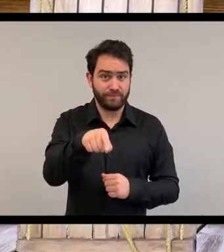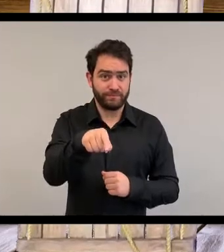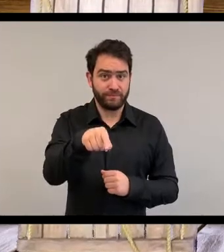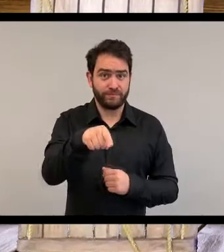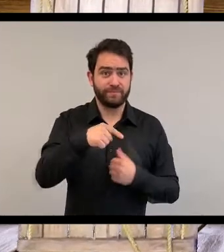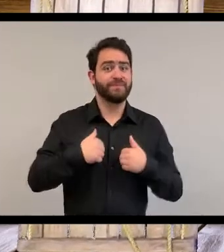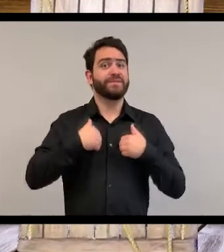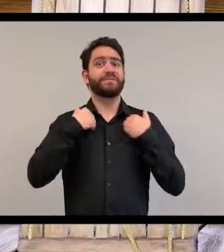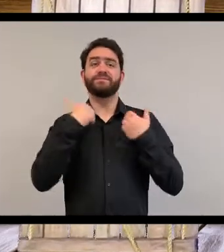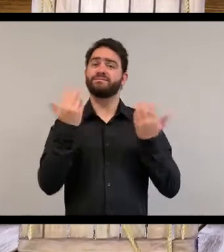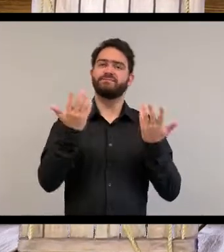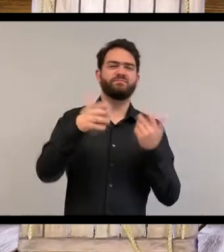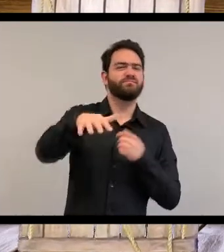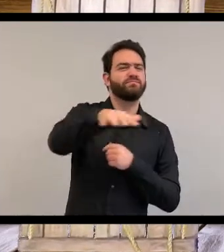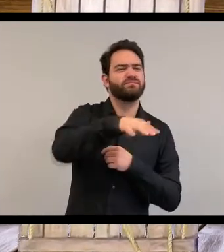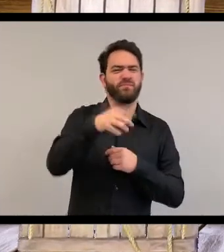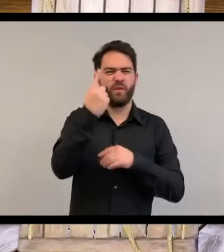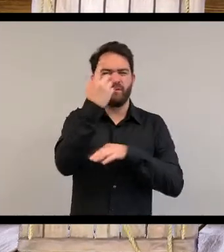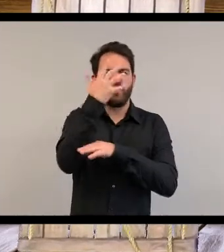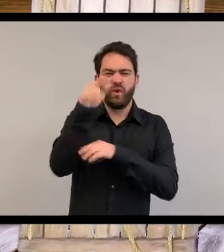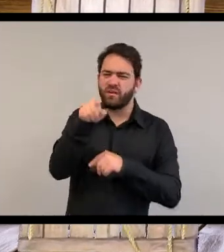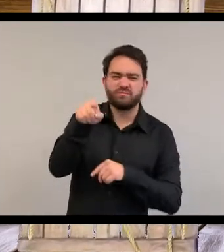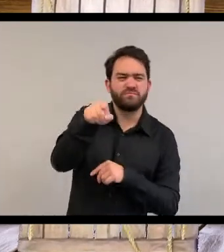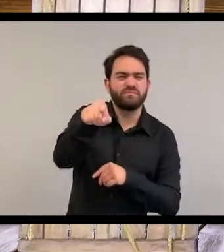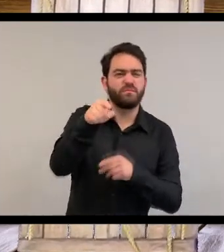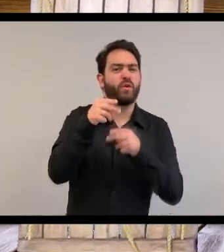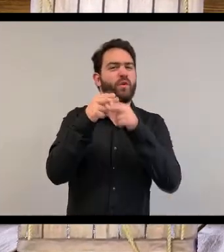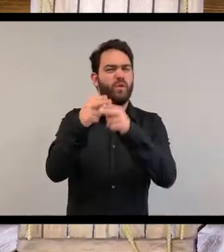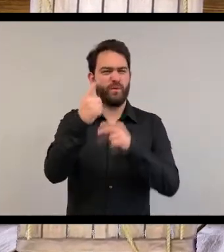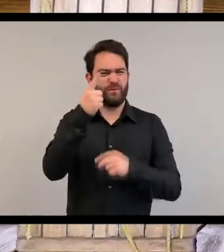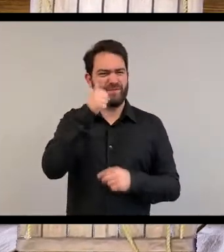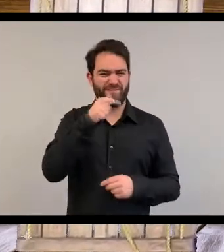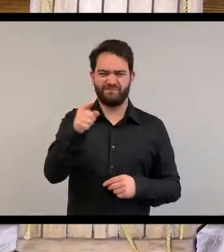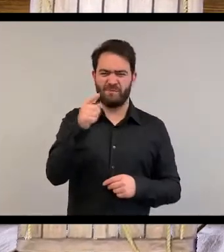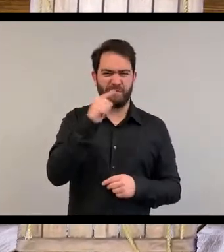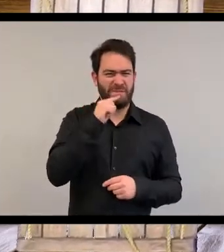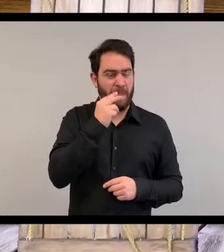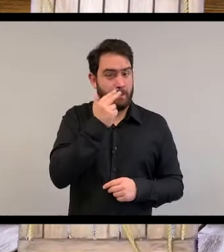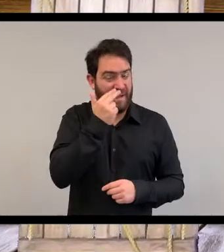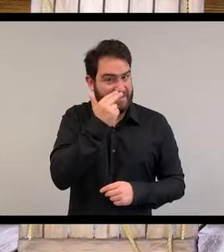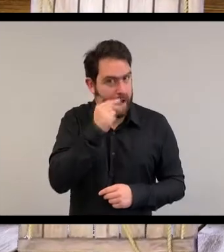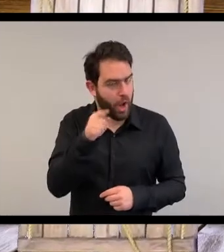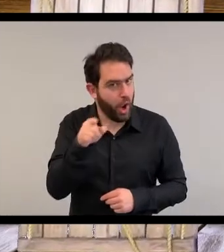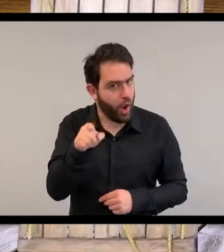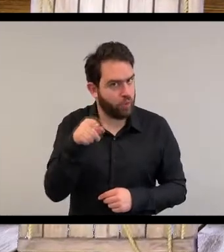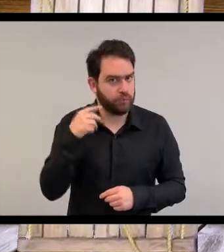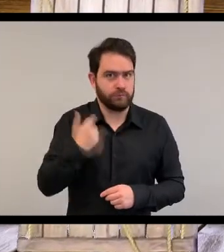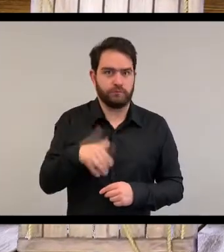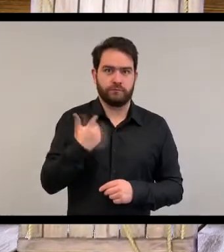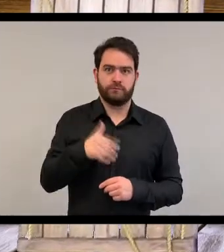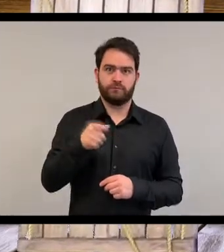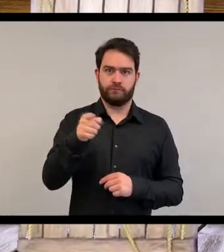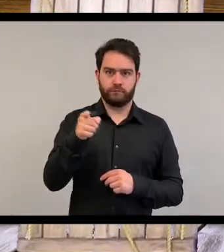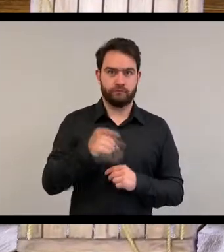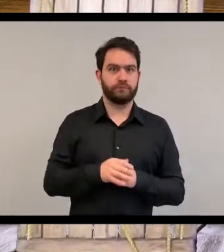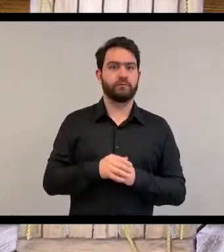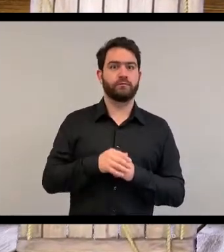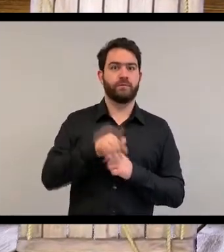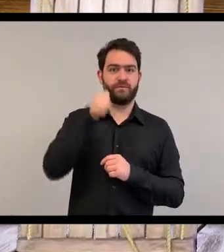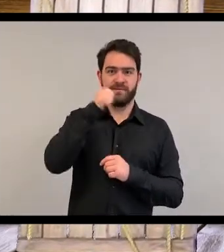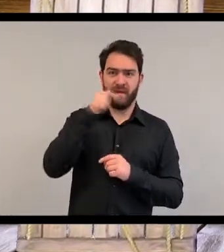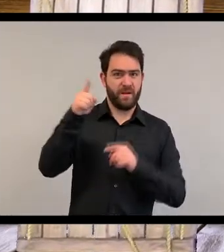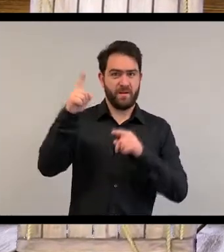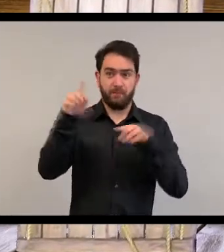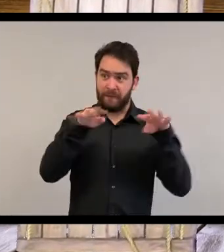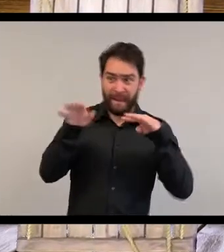loisir, les enfants nomment la dame qui vit l'étrange. Ils l'appellent